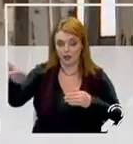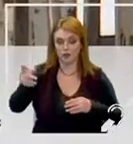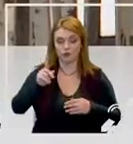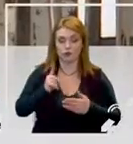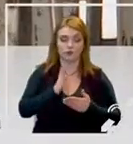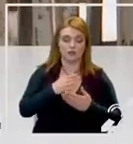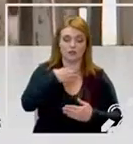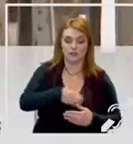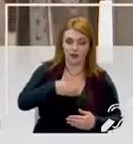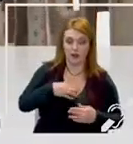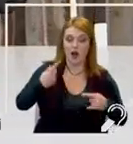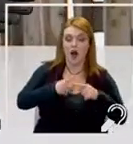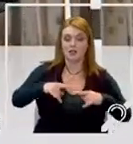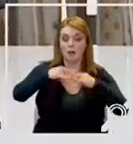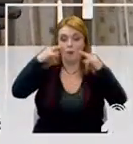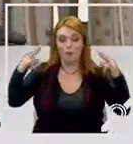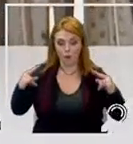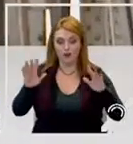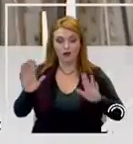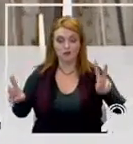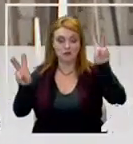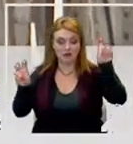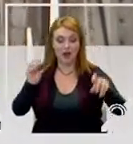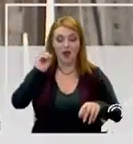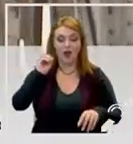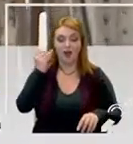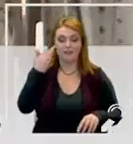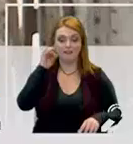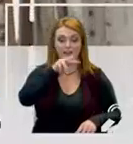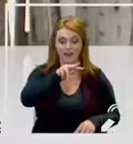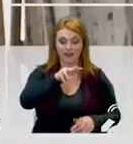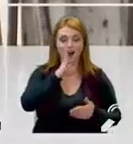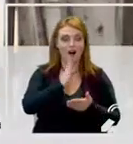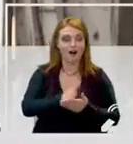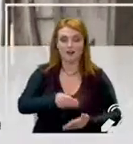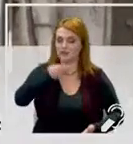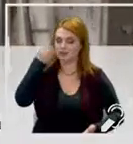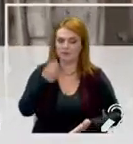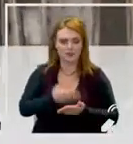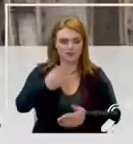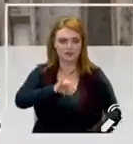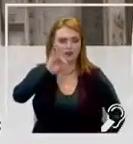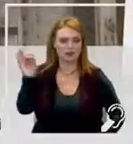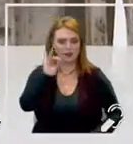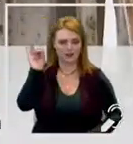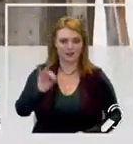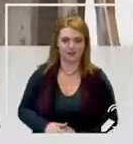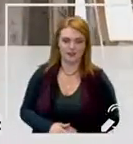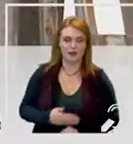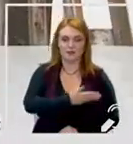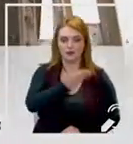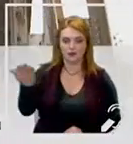importanța strategică, podul Eiffel, așa cum mai este numit, are o valoare istorică deosebită pentru